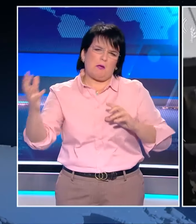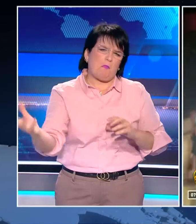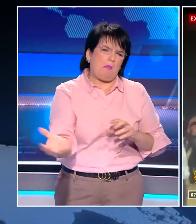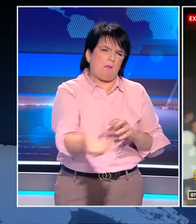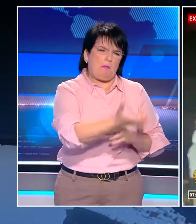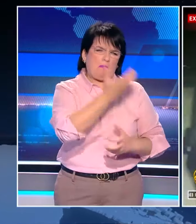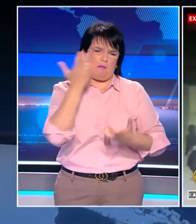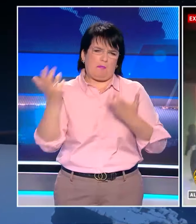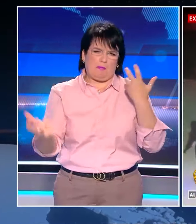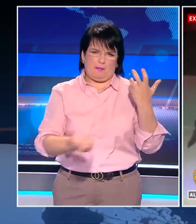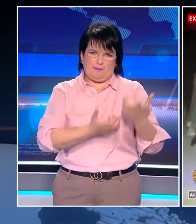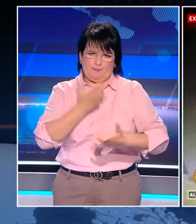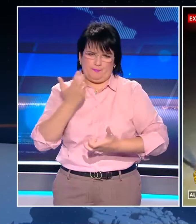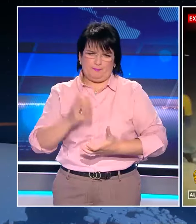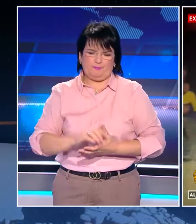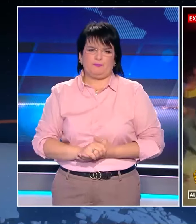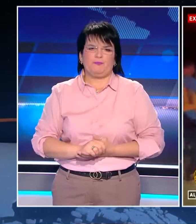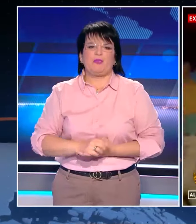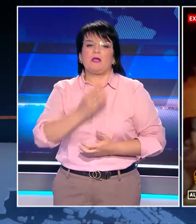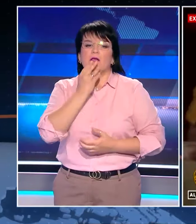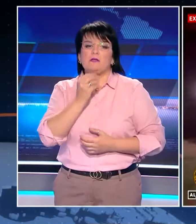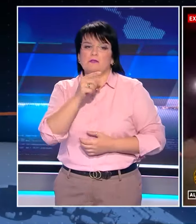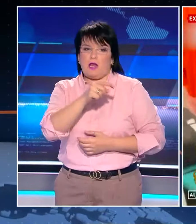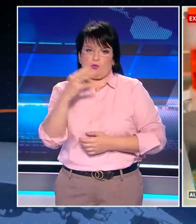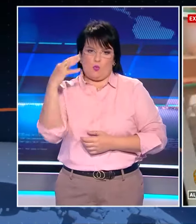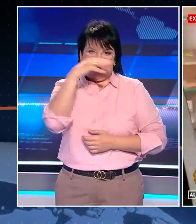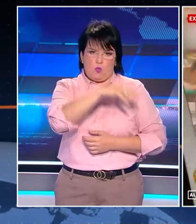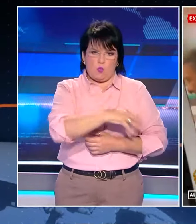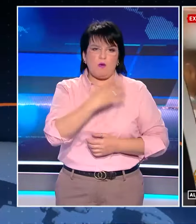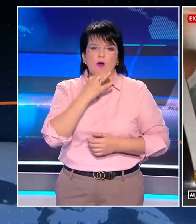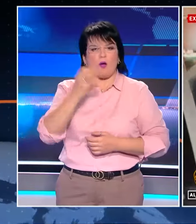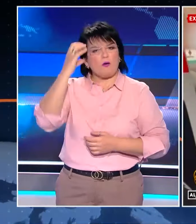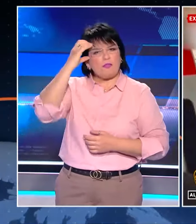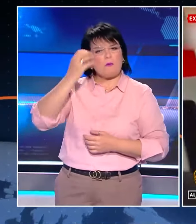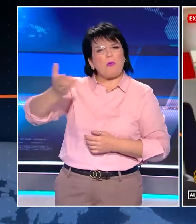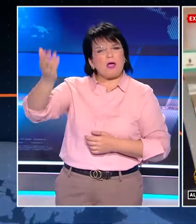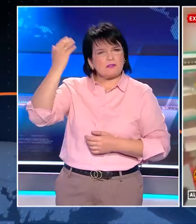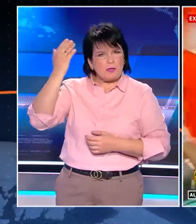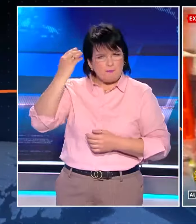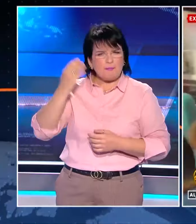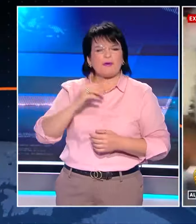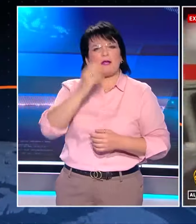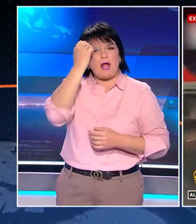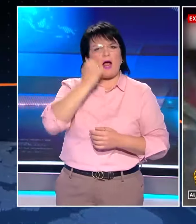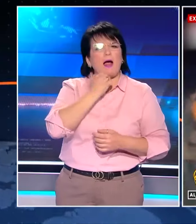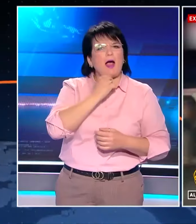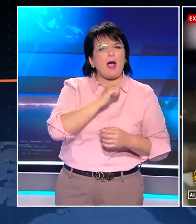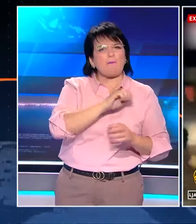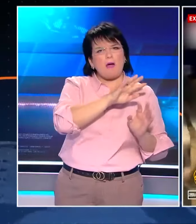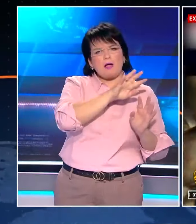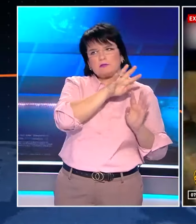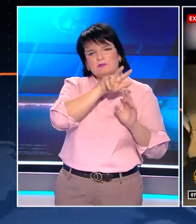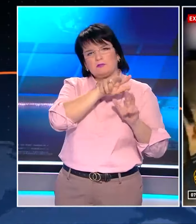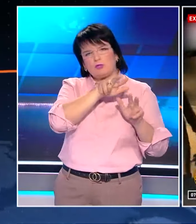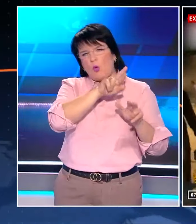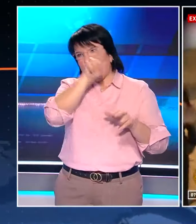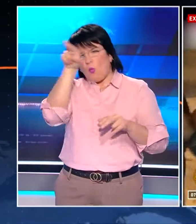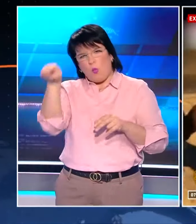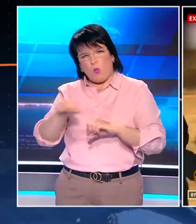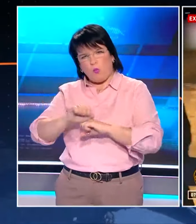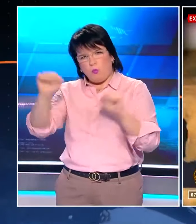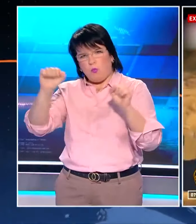καταβλισμό. Η Ισραηλινή επίθεση στη Ράφα ήρθε ως αντίπινα μετά την εκτόξευση 8 ρουκετών στο Τελ Αβίβ για πρώτη